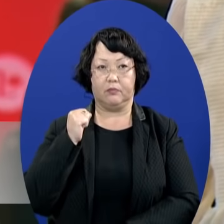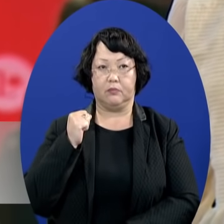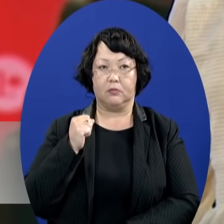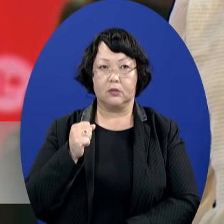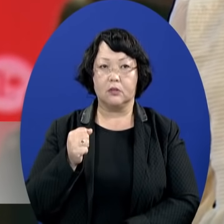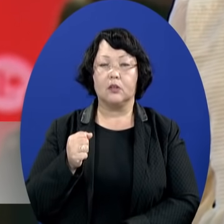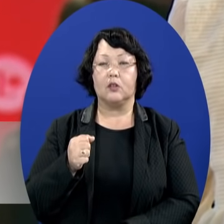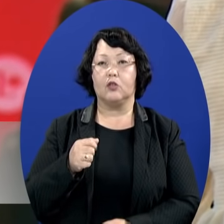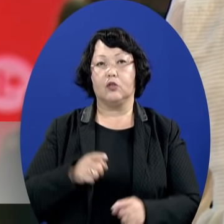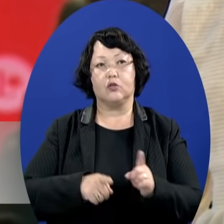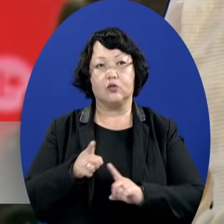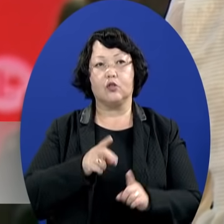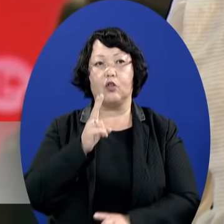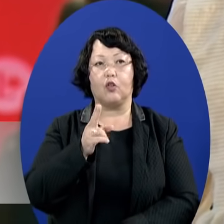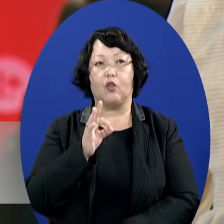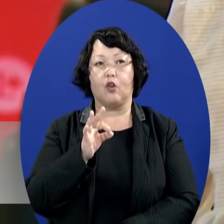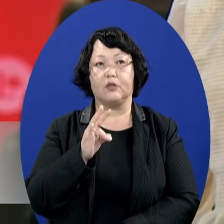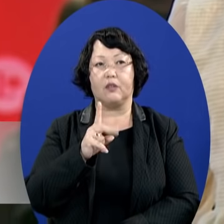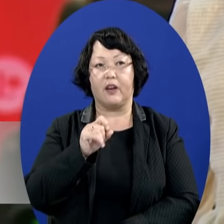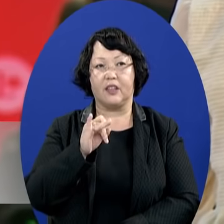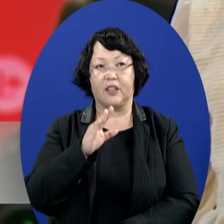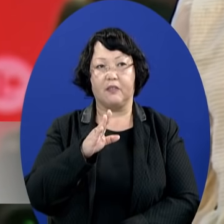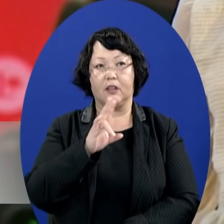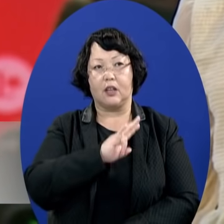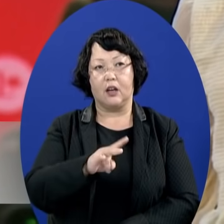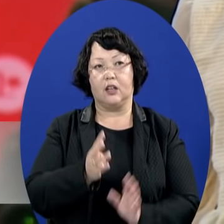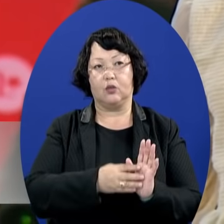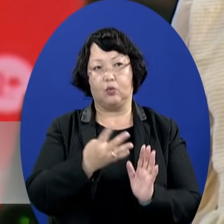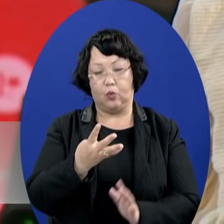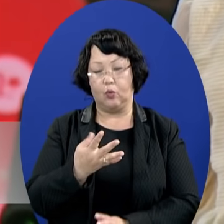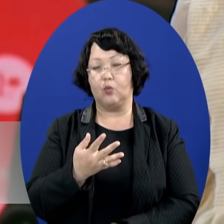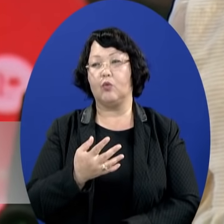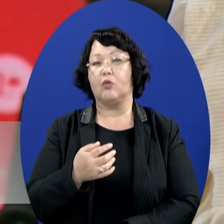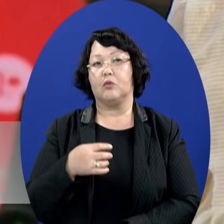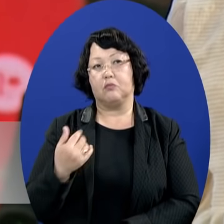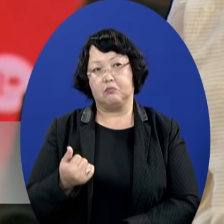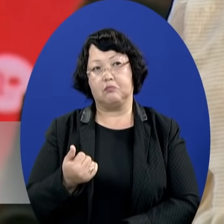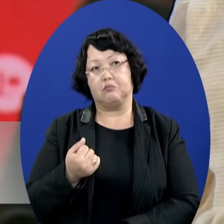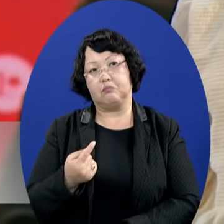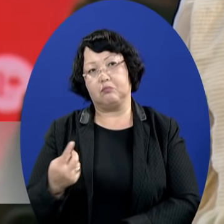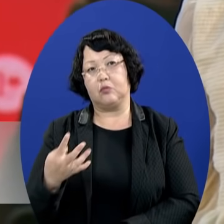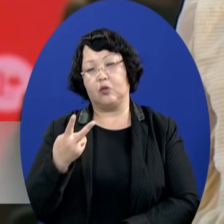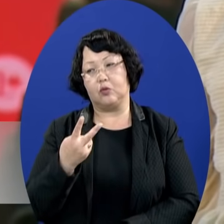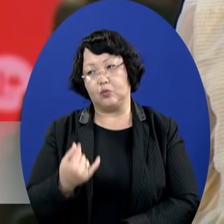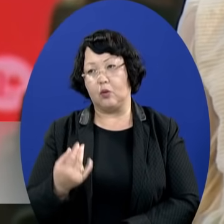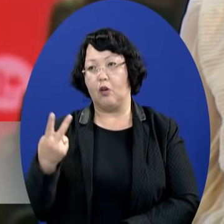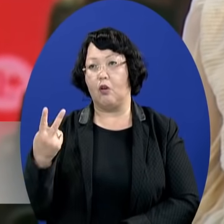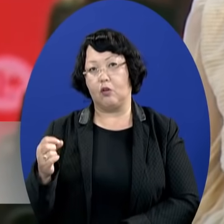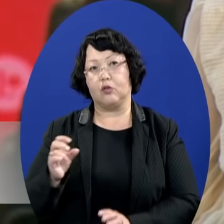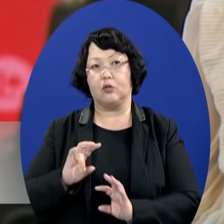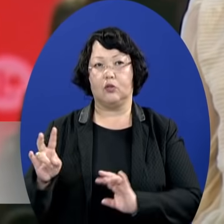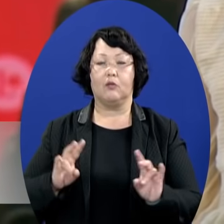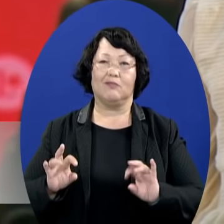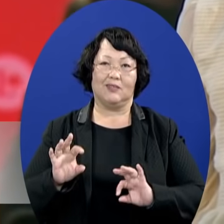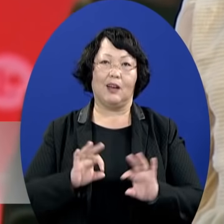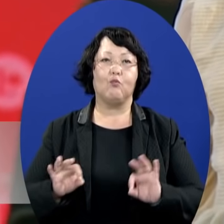гол өрсөлдөгч нь болох консерватив нам 94, Квебекийн блок 26, шинэ арчилсан нам 20, ногоо нам 1 тойрогт